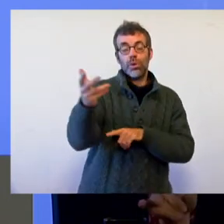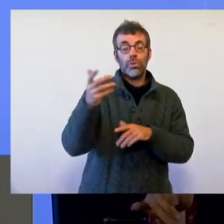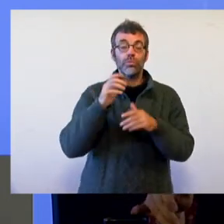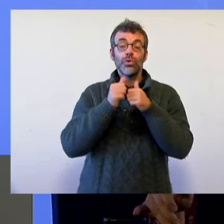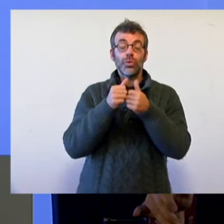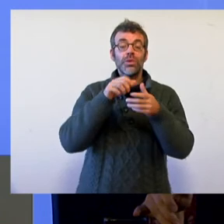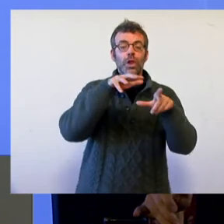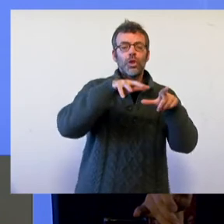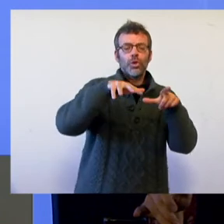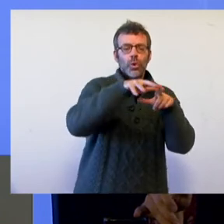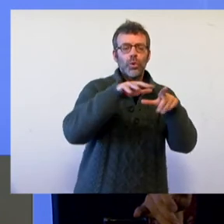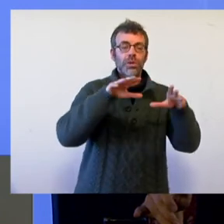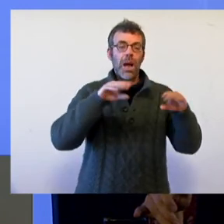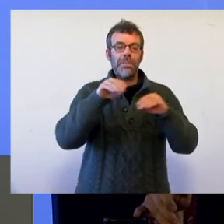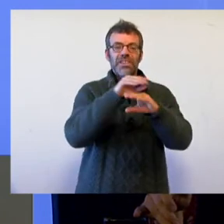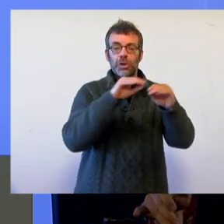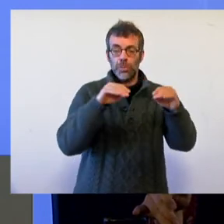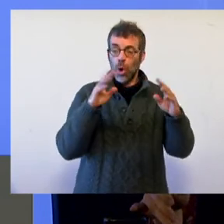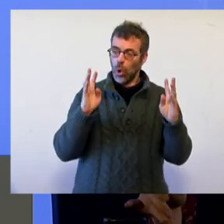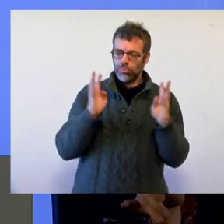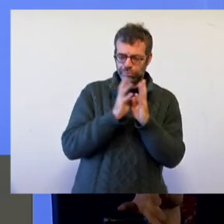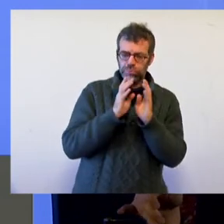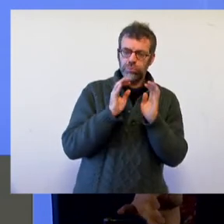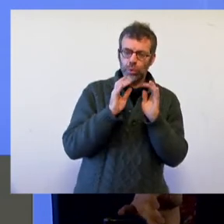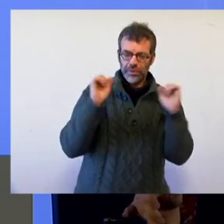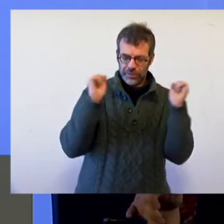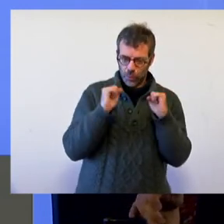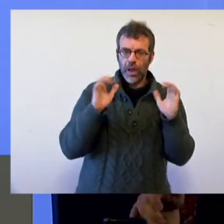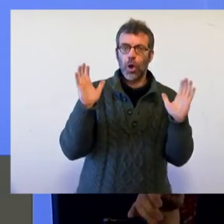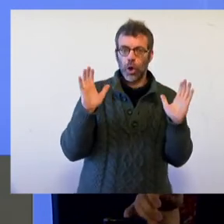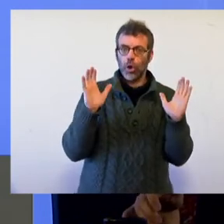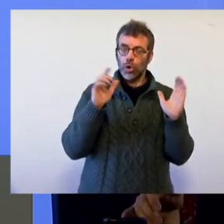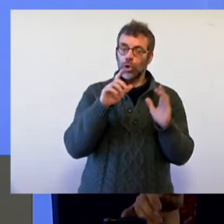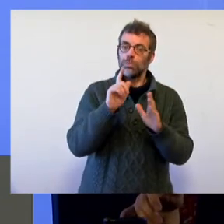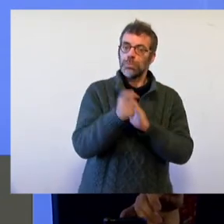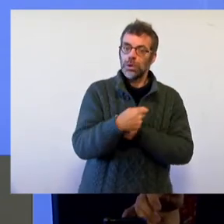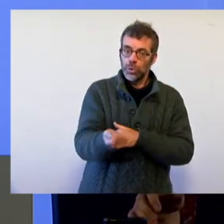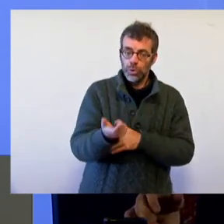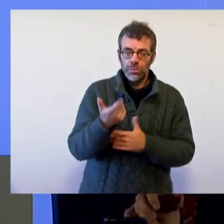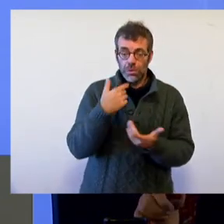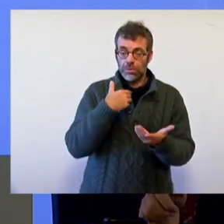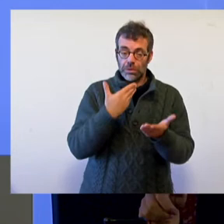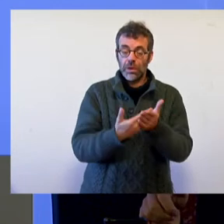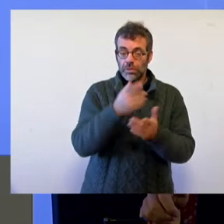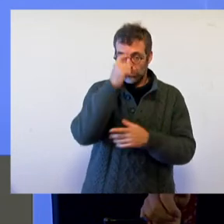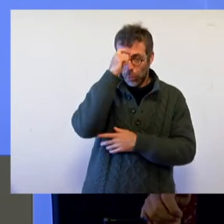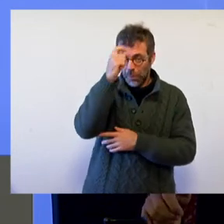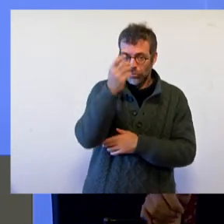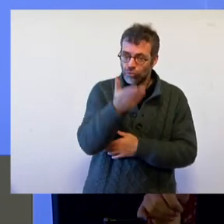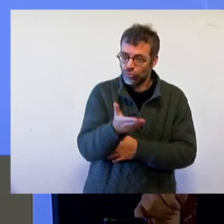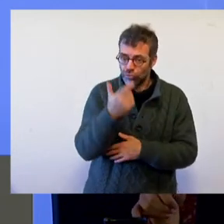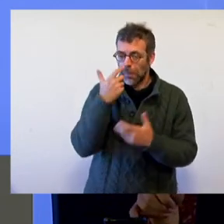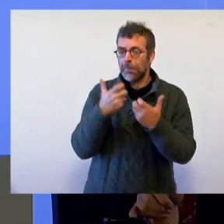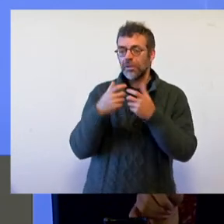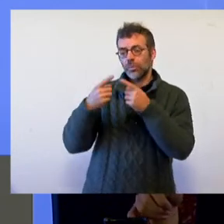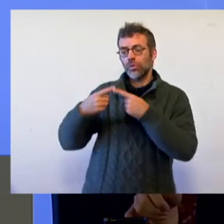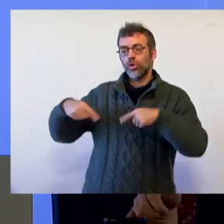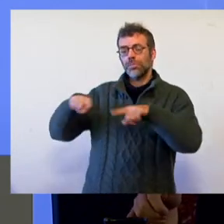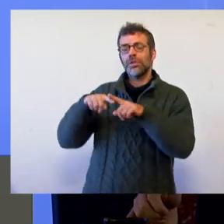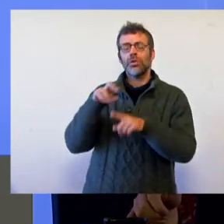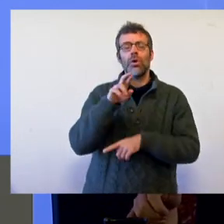eh bien, nous avons une bonne nouvelle, et des fois, il faut saluer les choses quand elles sont bien. Eh bien, grâce à la commission dite